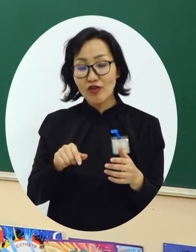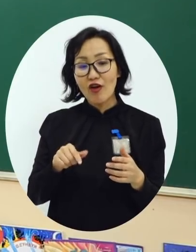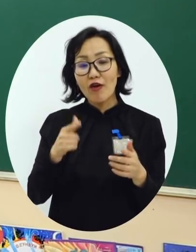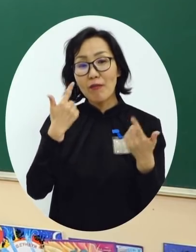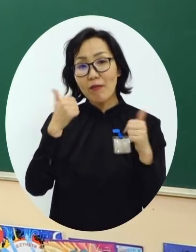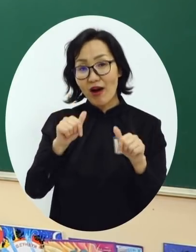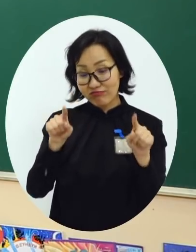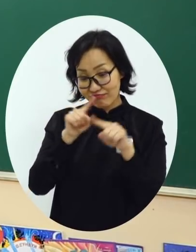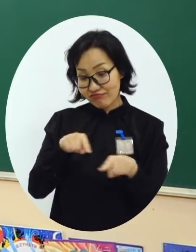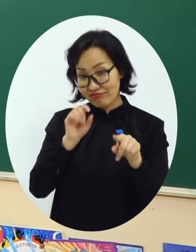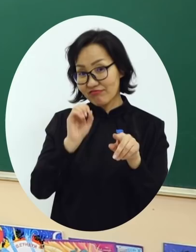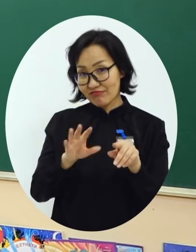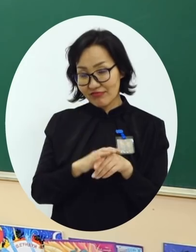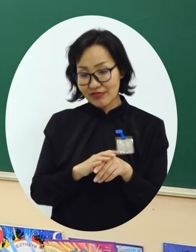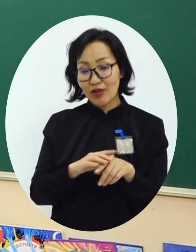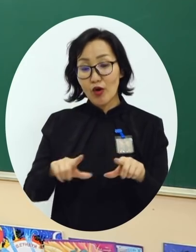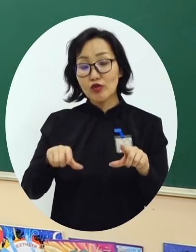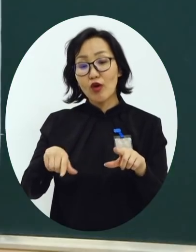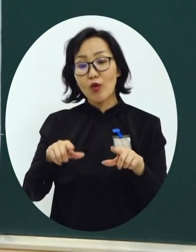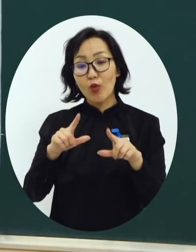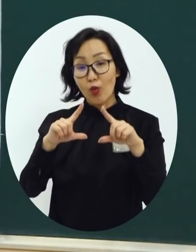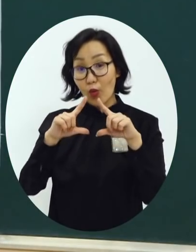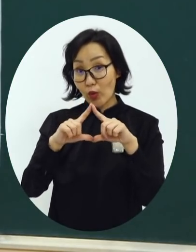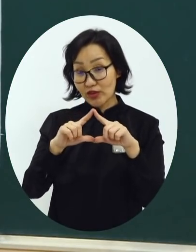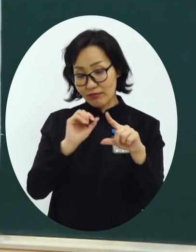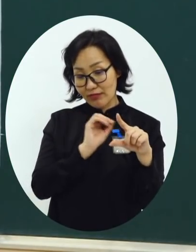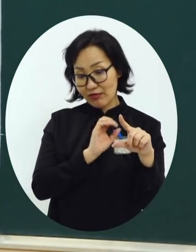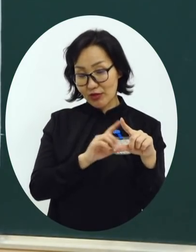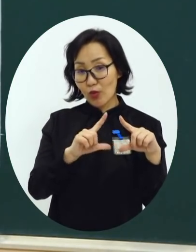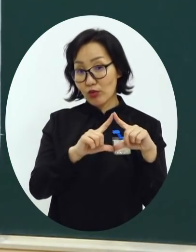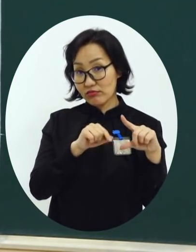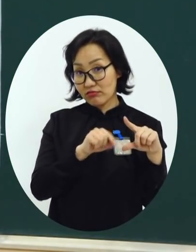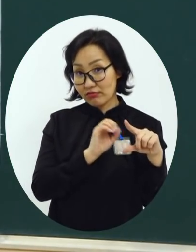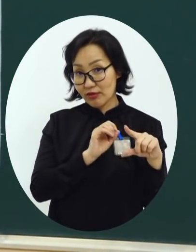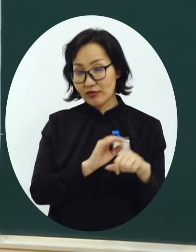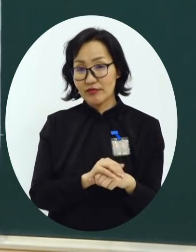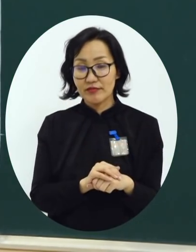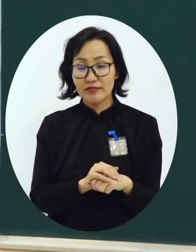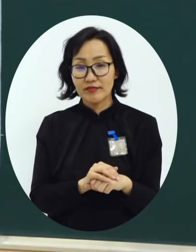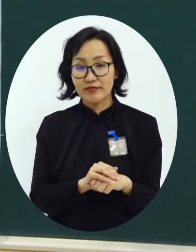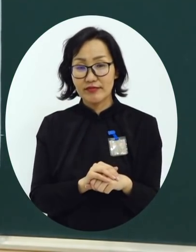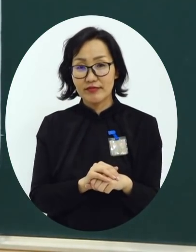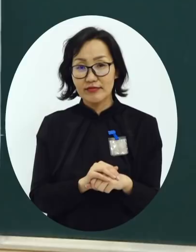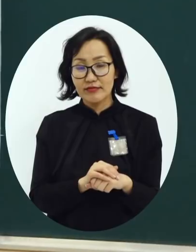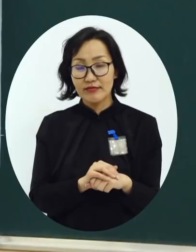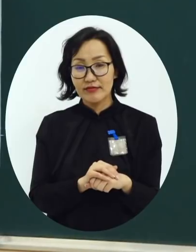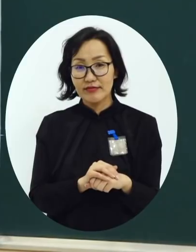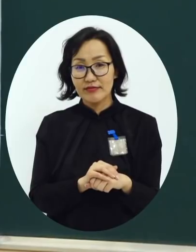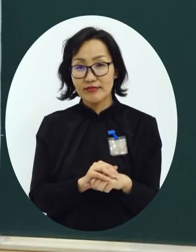байгуулъя. Энэ дугуйд гурвалж байгуулъя. За, гурвалж гууд байна. Энд байна.